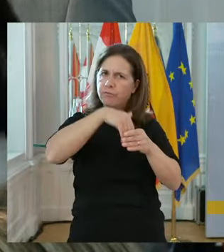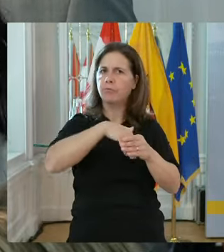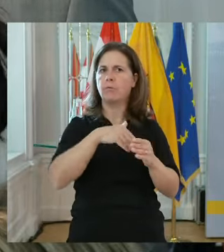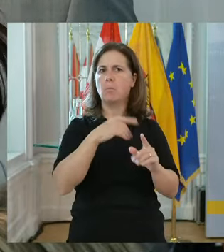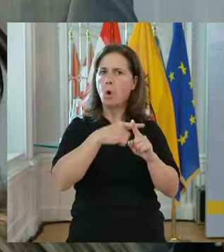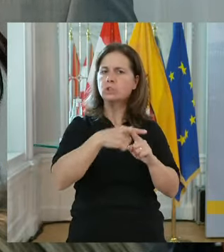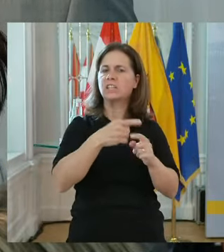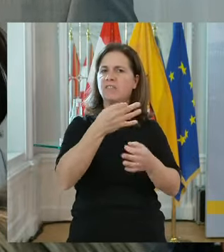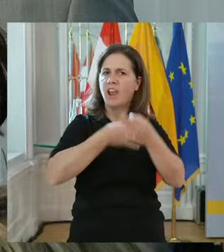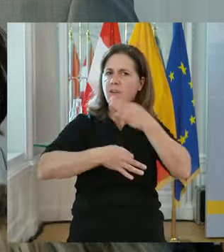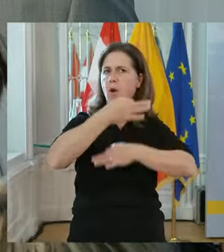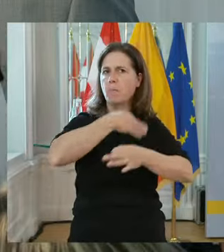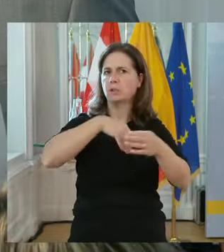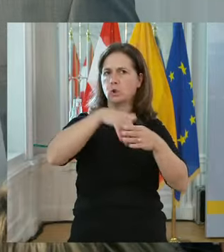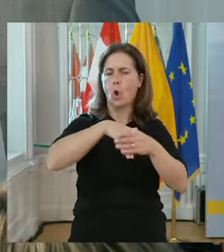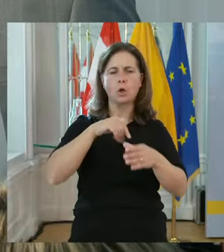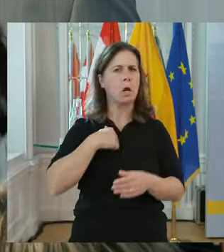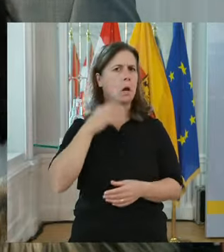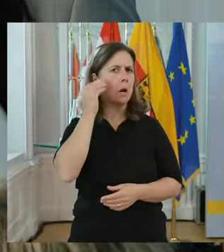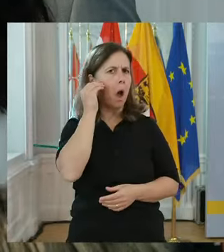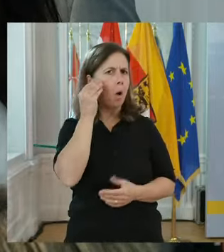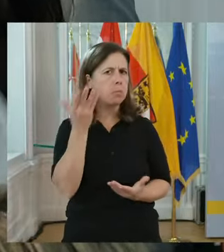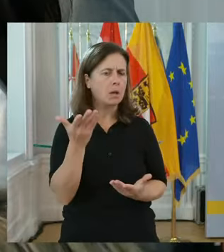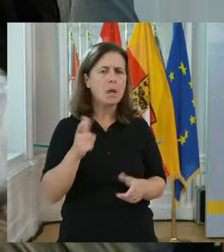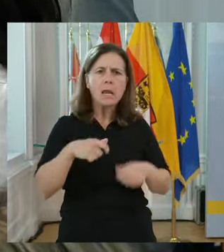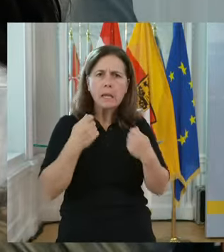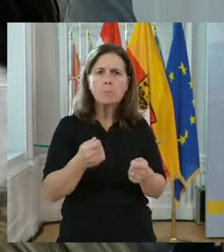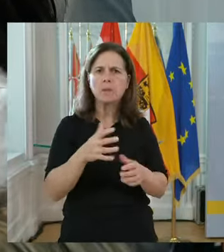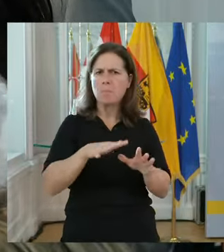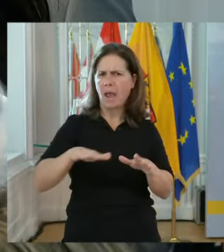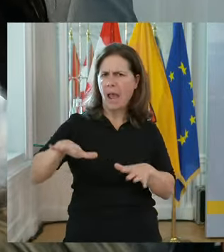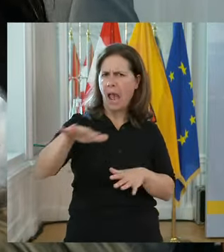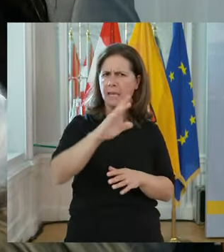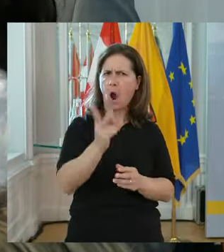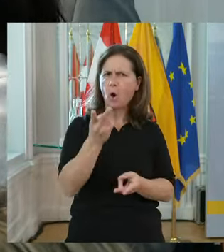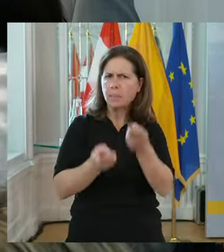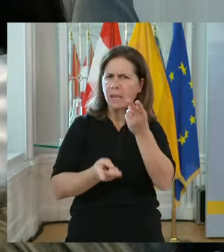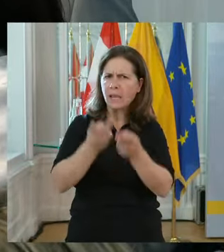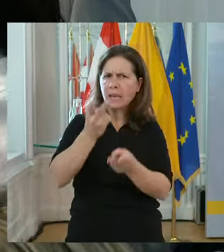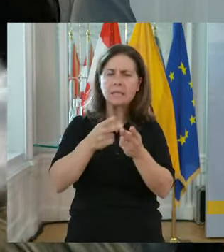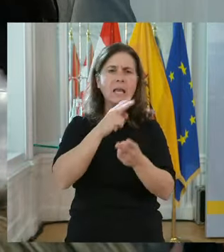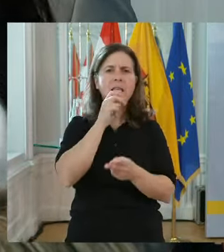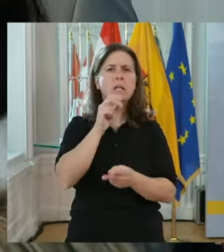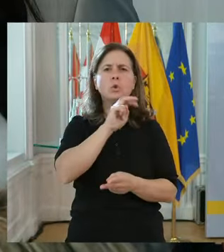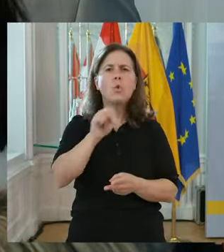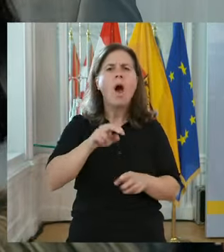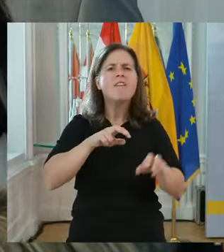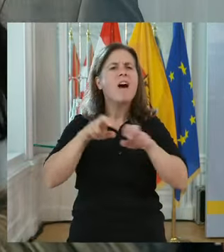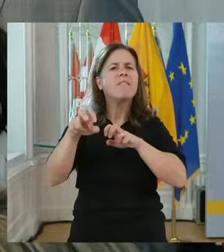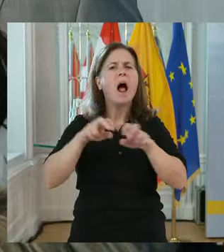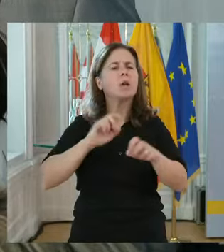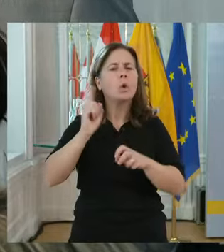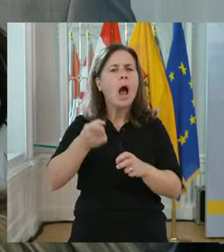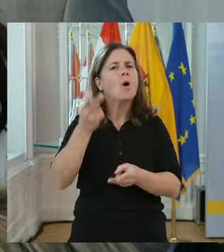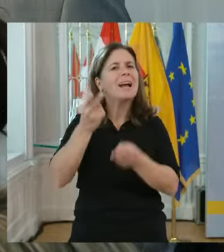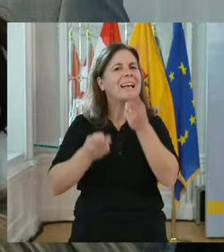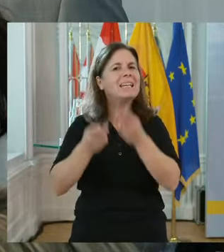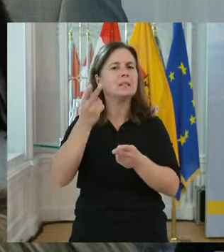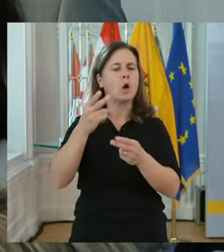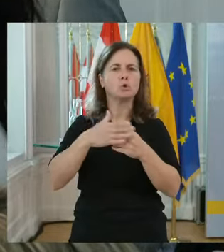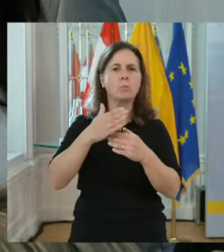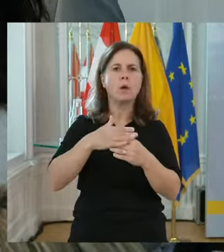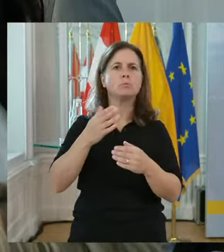positiven Information, weil ich denke mir, es gibt sicher Bereiche auch im Gericht, jetzt nicht nur in der reinen Verwaltung, sondern auch als Richter, zum